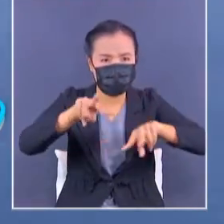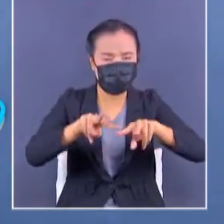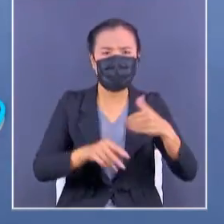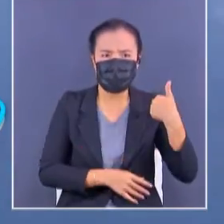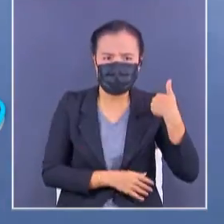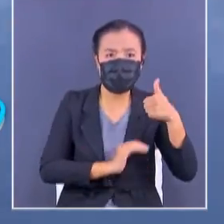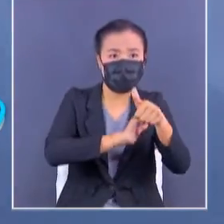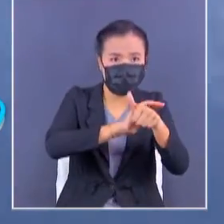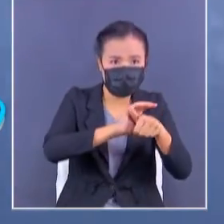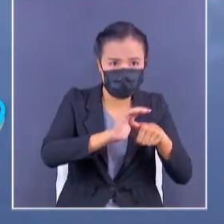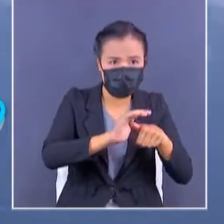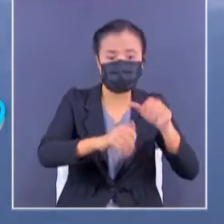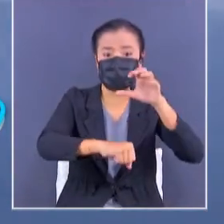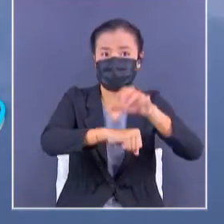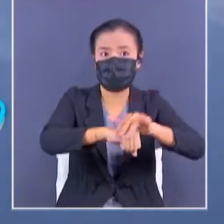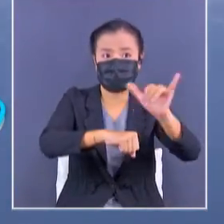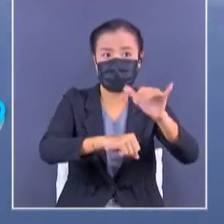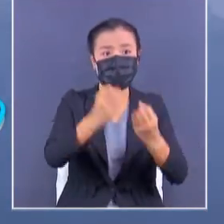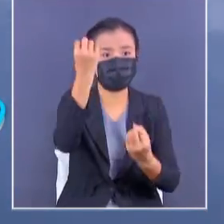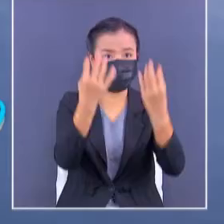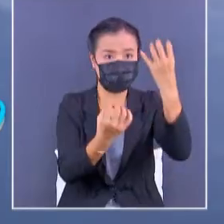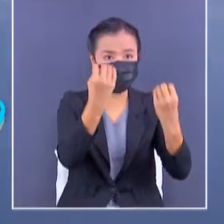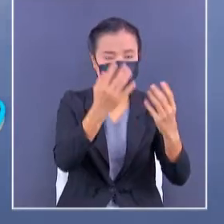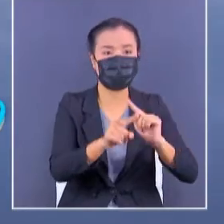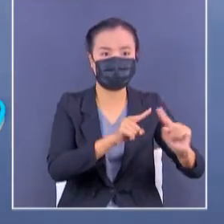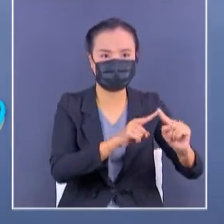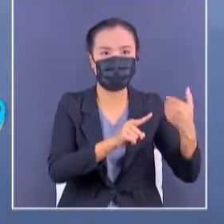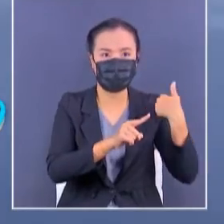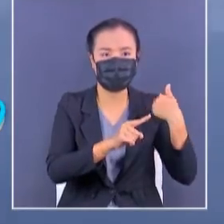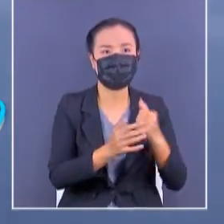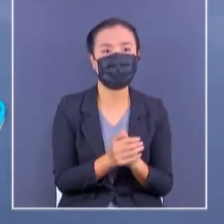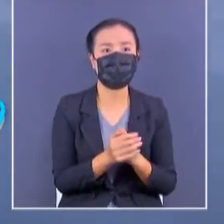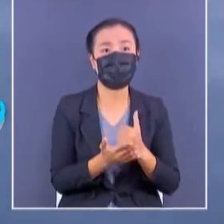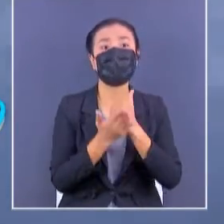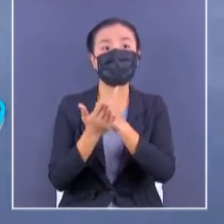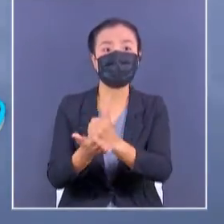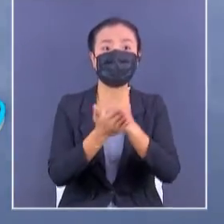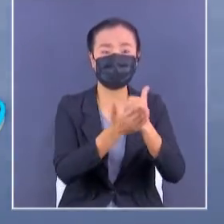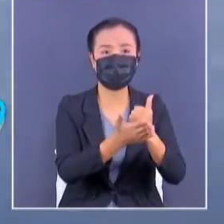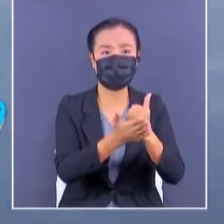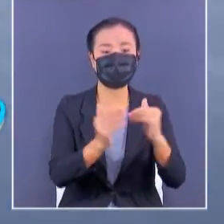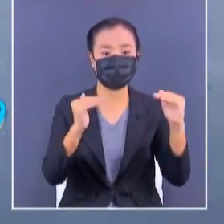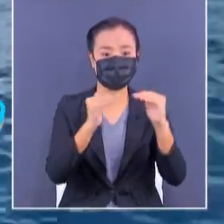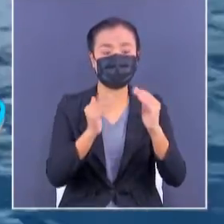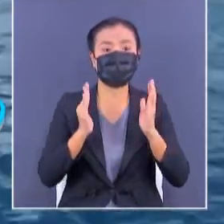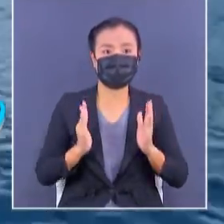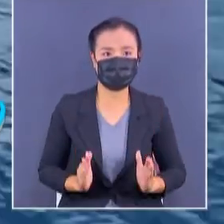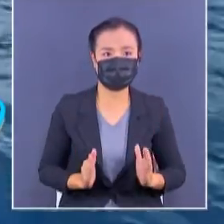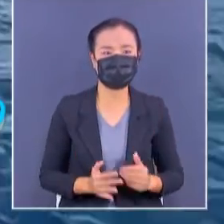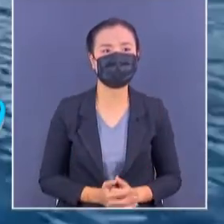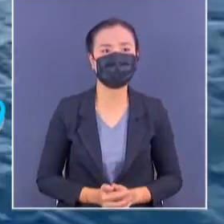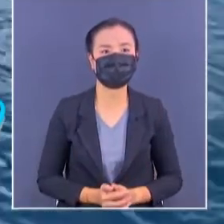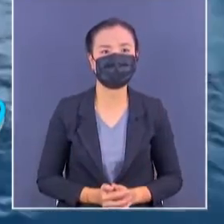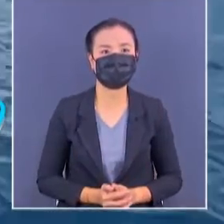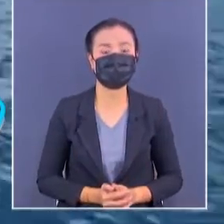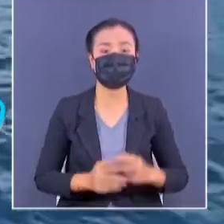ะยังมีซุกซ่อนแล้วก็ตกค้างอยู่ตามป่าตามเกาะต่างๆนะคะจะได้เข้าให้การช่วยเหลือตามหลักสิทธิมนุษยชนทีนี้พื้น